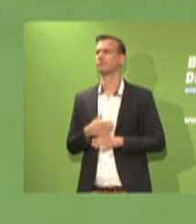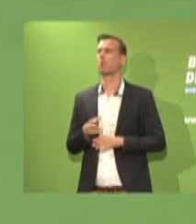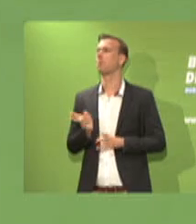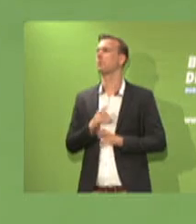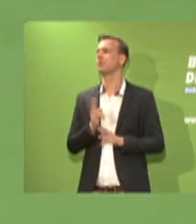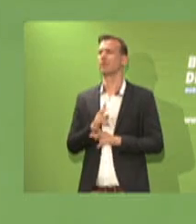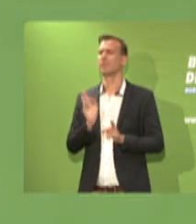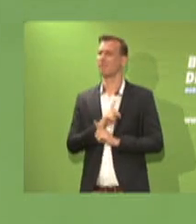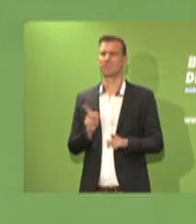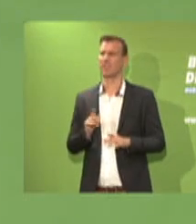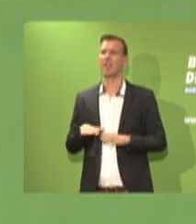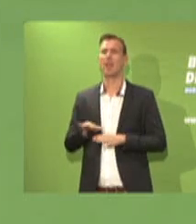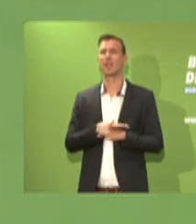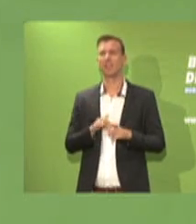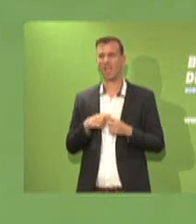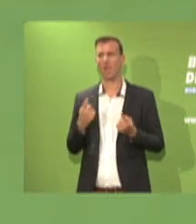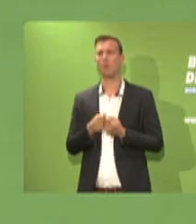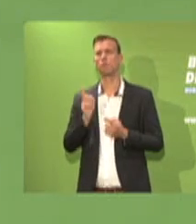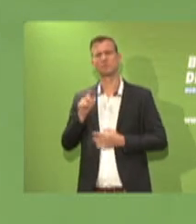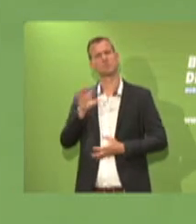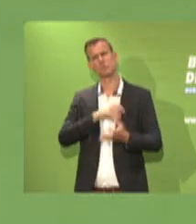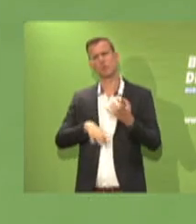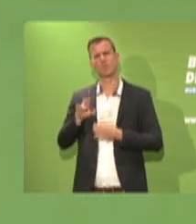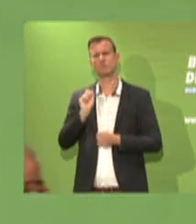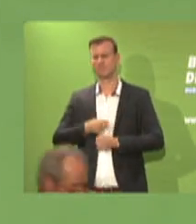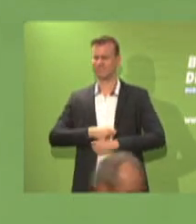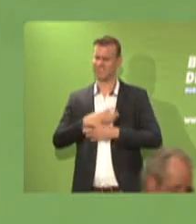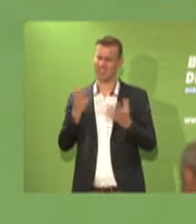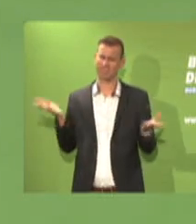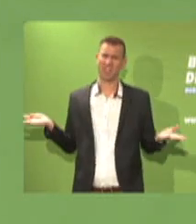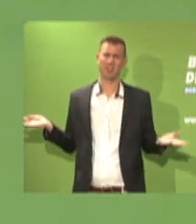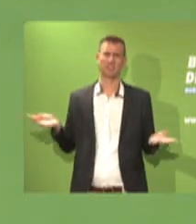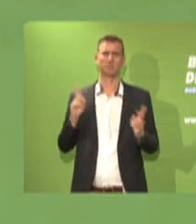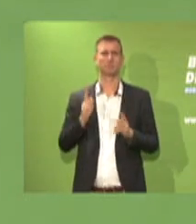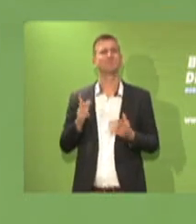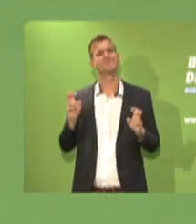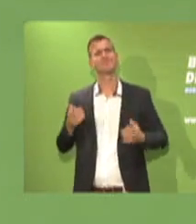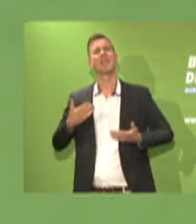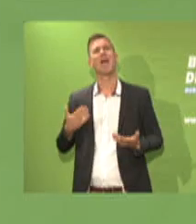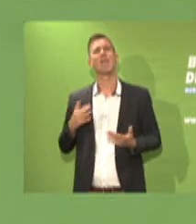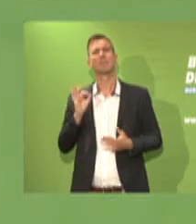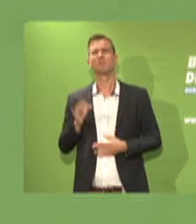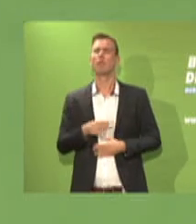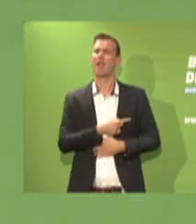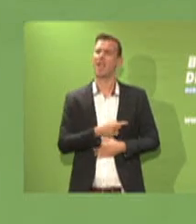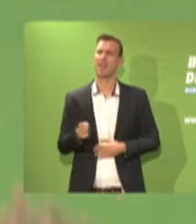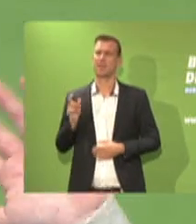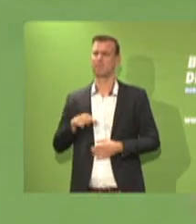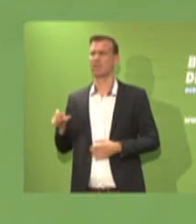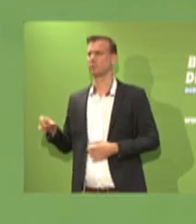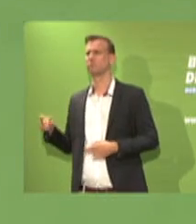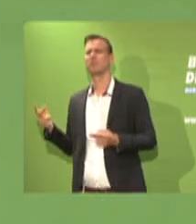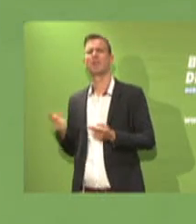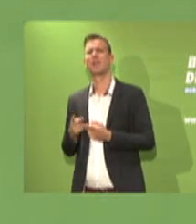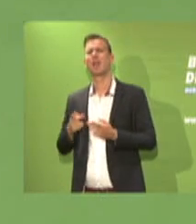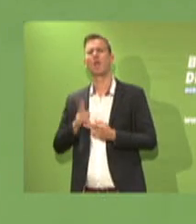Raum muss bunt sein, das muss eine Vielfalt und eine Heimat für alle Menschen sein, egal ob sie seit